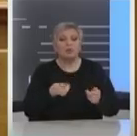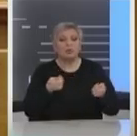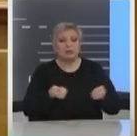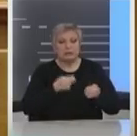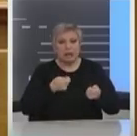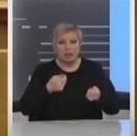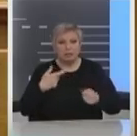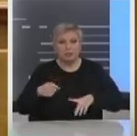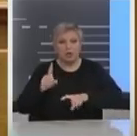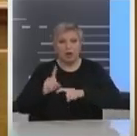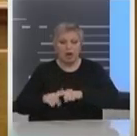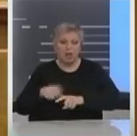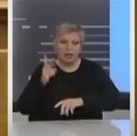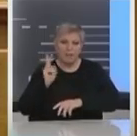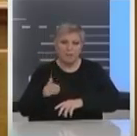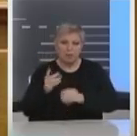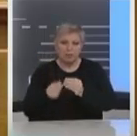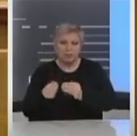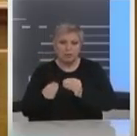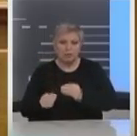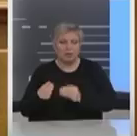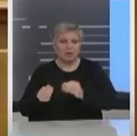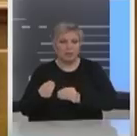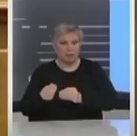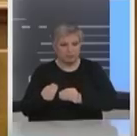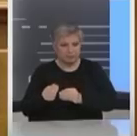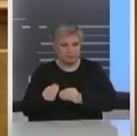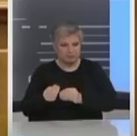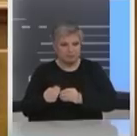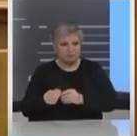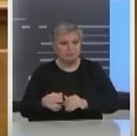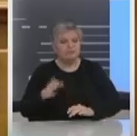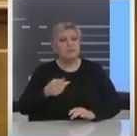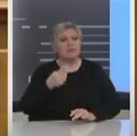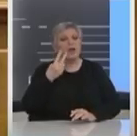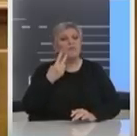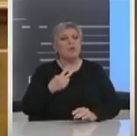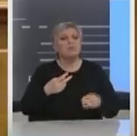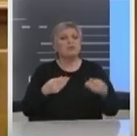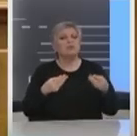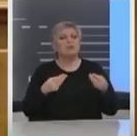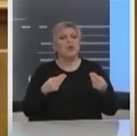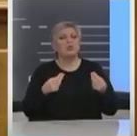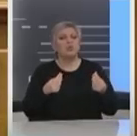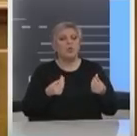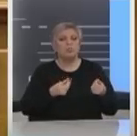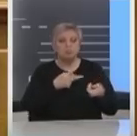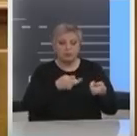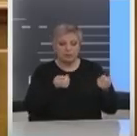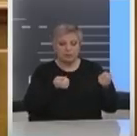μεγαλύτερους κινδύνους. Τον βλέπουμε δυστυχώς στο χειρισμό όλων των θεμάτων